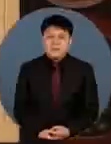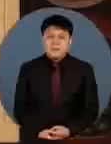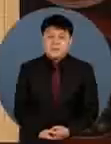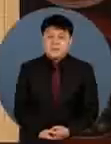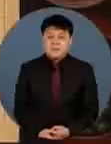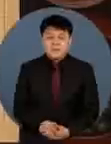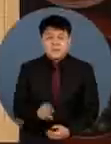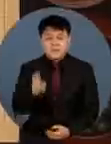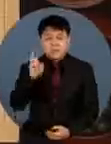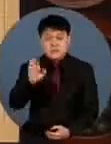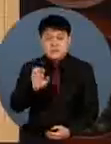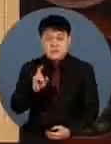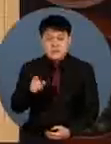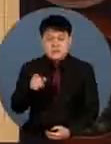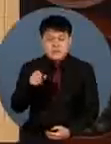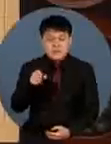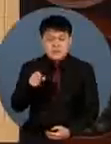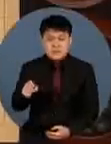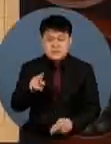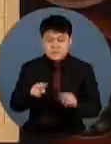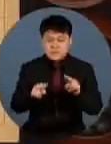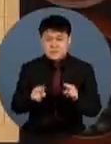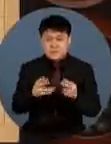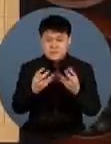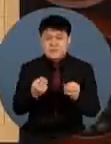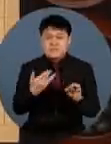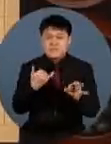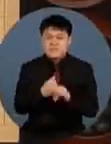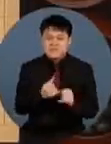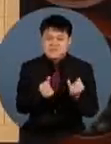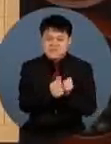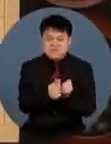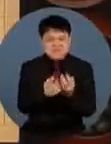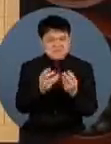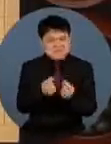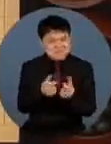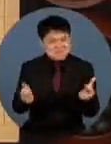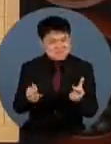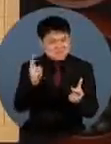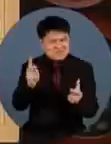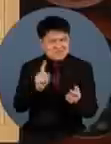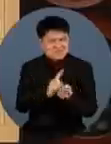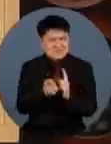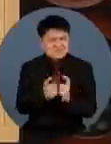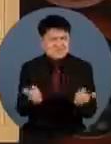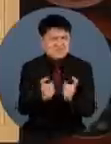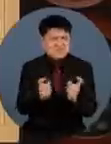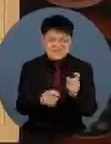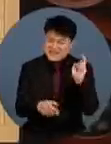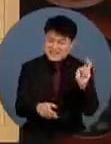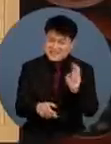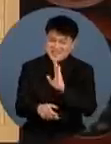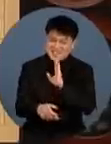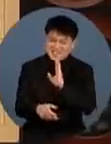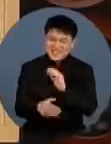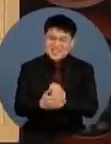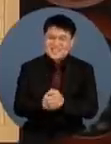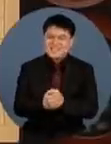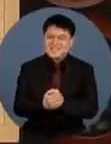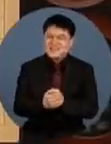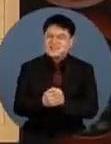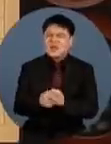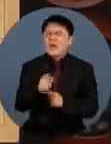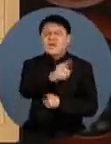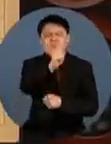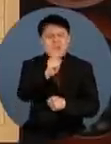그래서 아마 페어 바둑을 많이 두다 보면 또 커플도 나올 것 같아요. 네. 커플끼리 싸우기도 하고요. 네. 그렇죠. 그런 수를 못